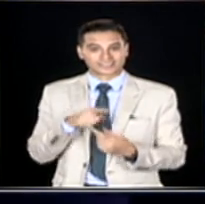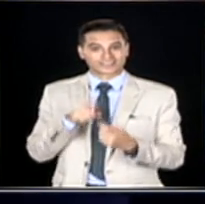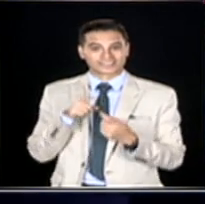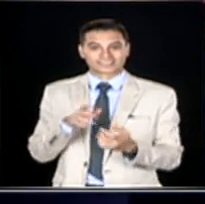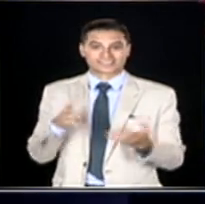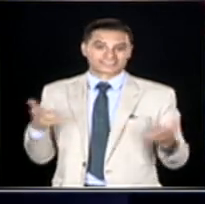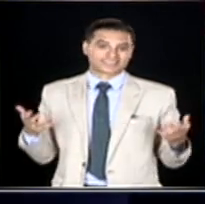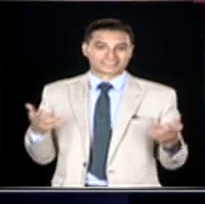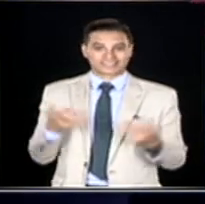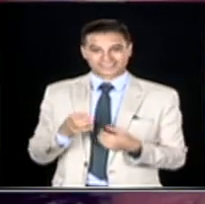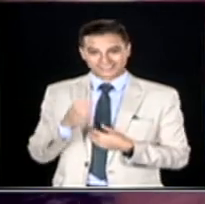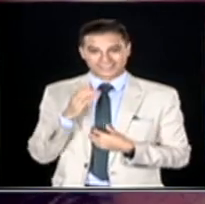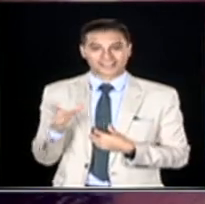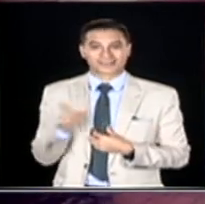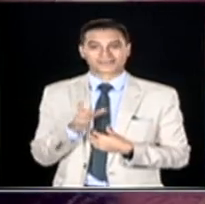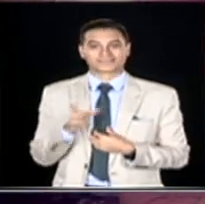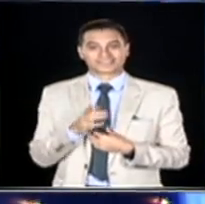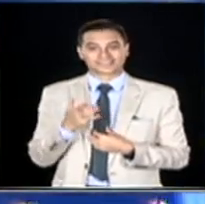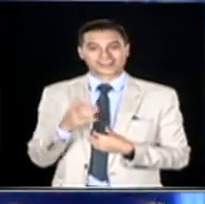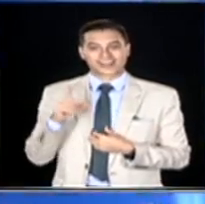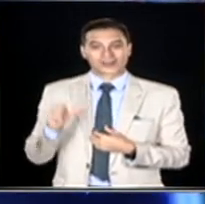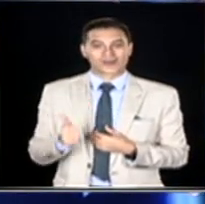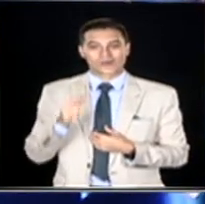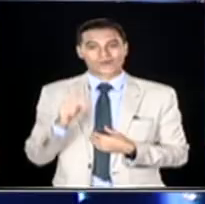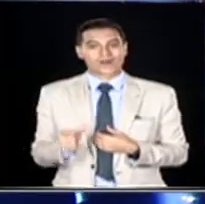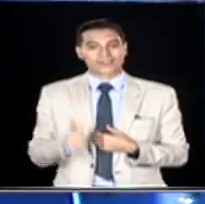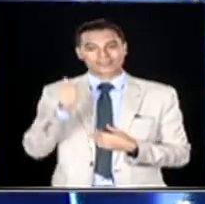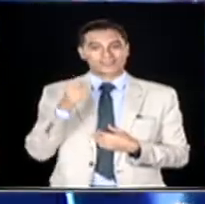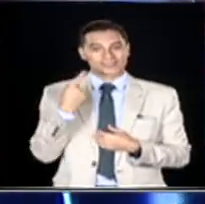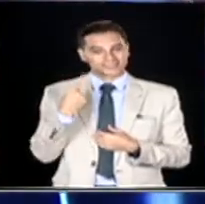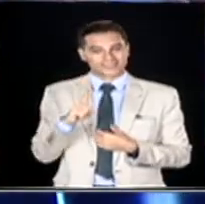إجابة صحيحة. وانت هي الإجابة الصحيحة.